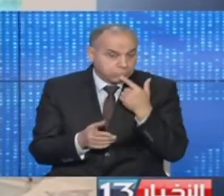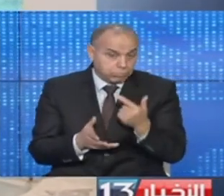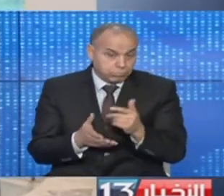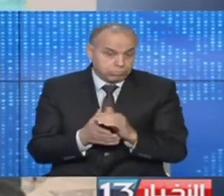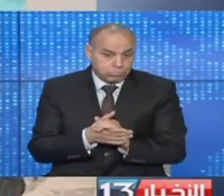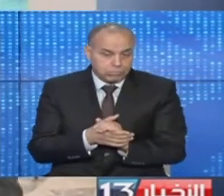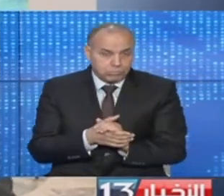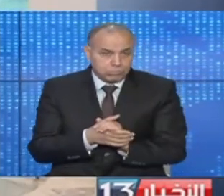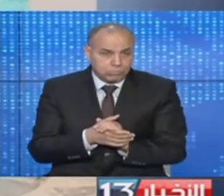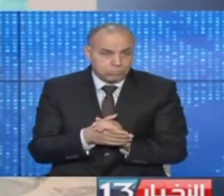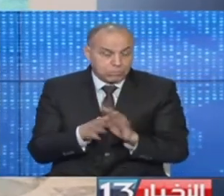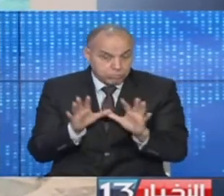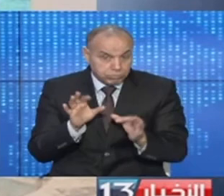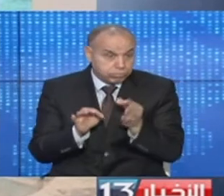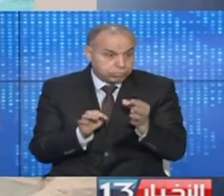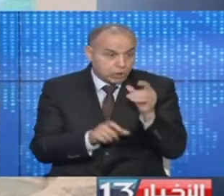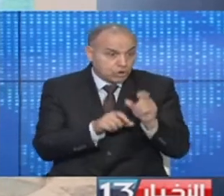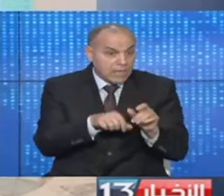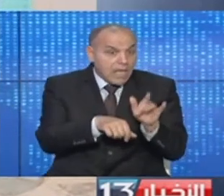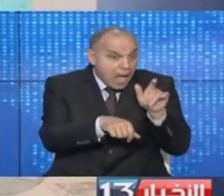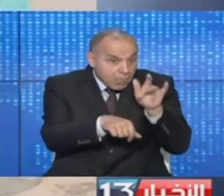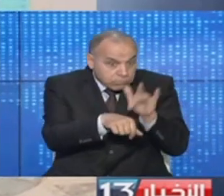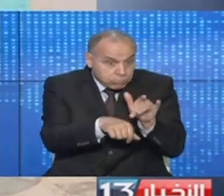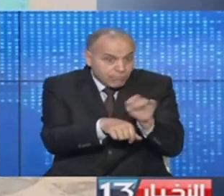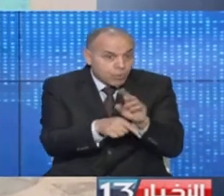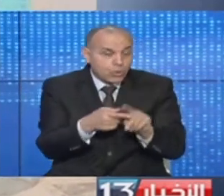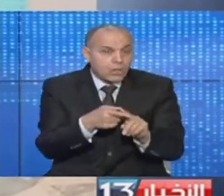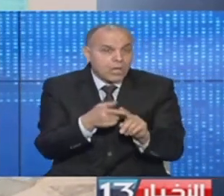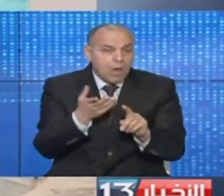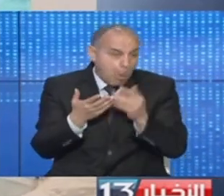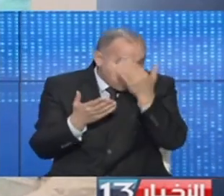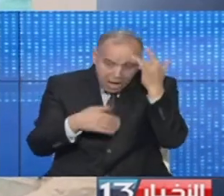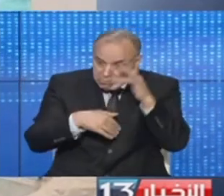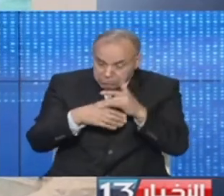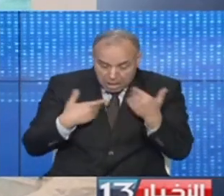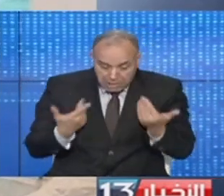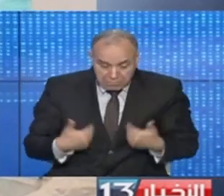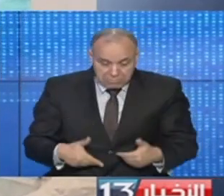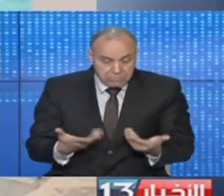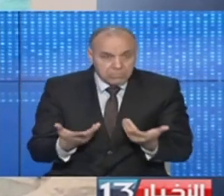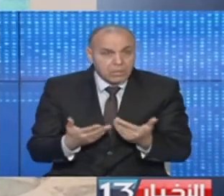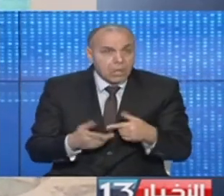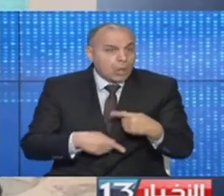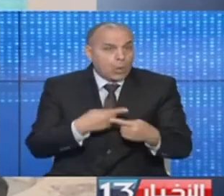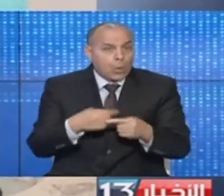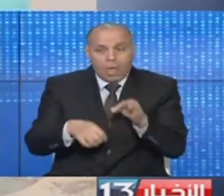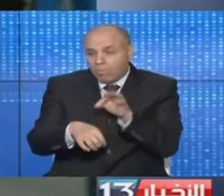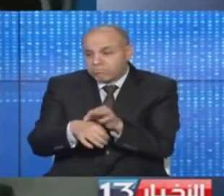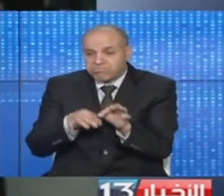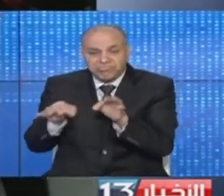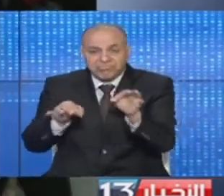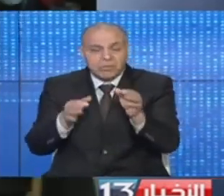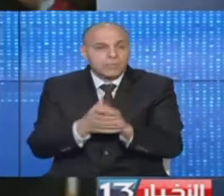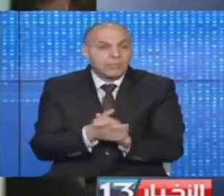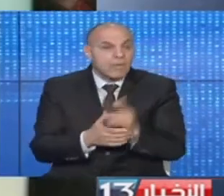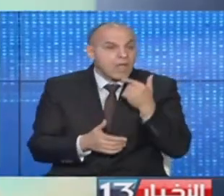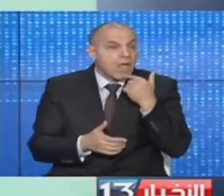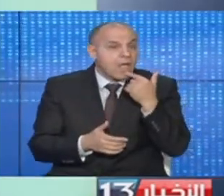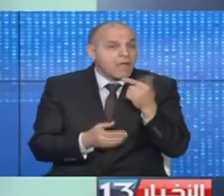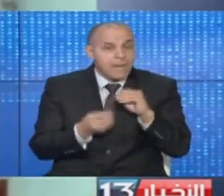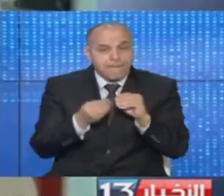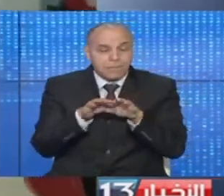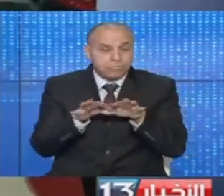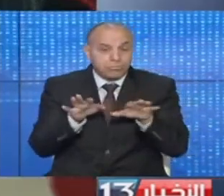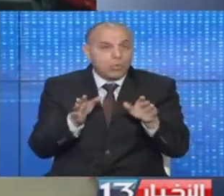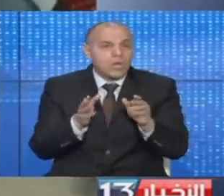معناتها نوليو نكتشفوهم هذو المصابين، هذو اللي هم بيدهم ما يعرفوش روحهم مصابين وهم قاعدين يخالطوا في العباد. وبخصوص أزمة